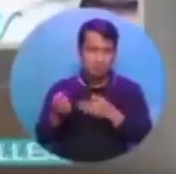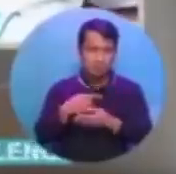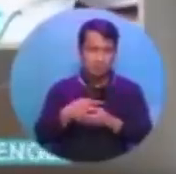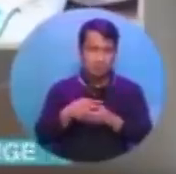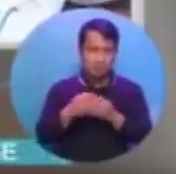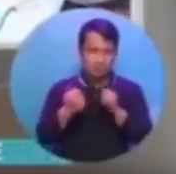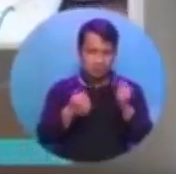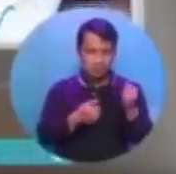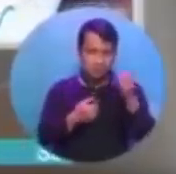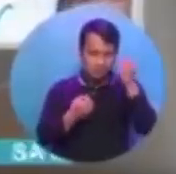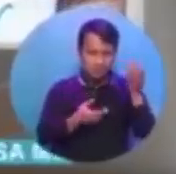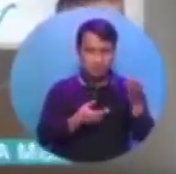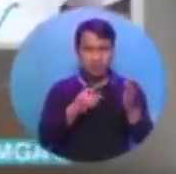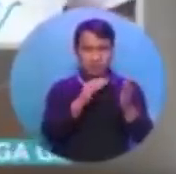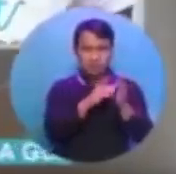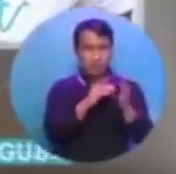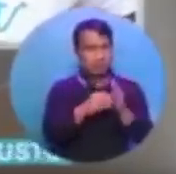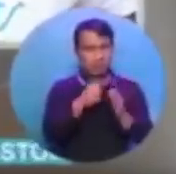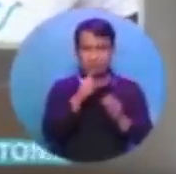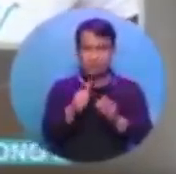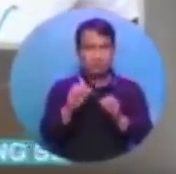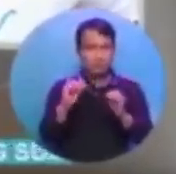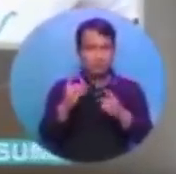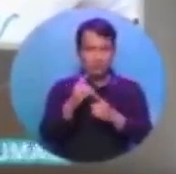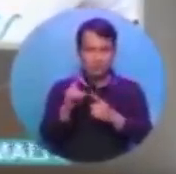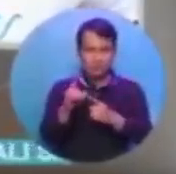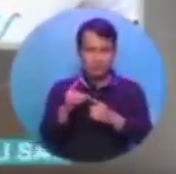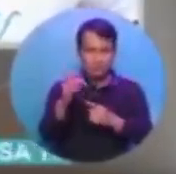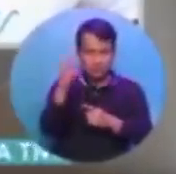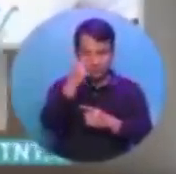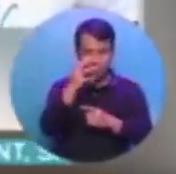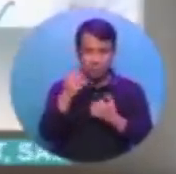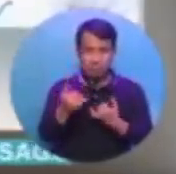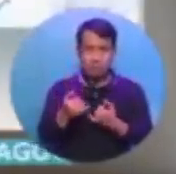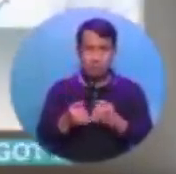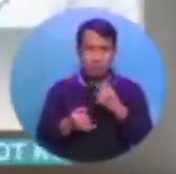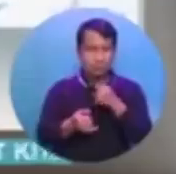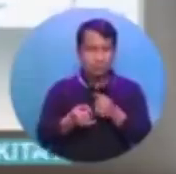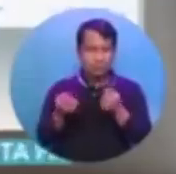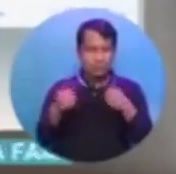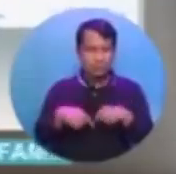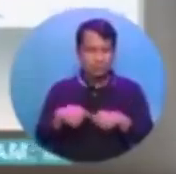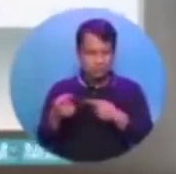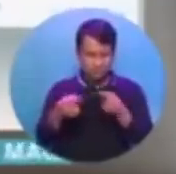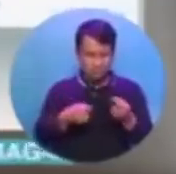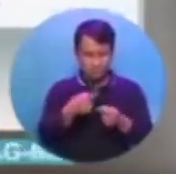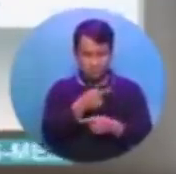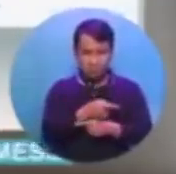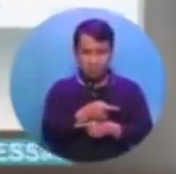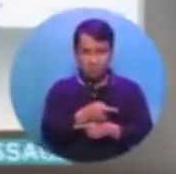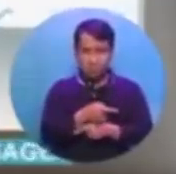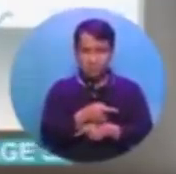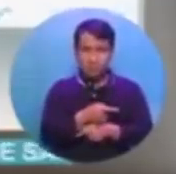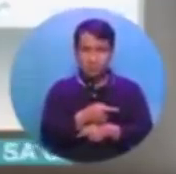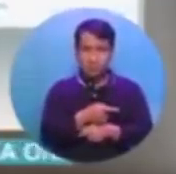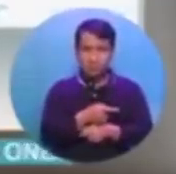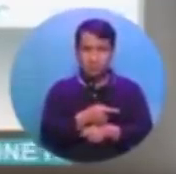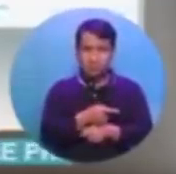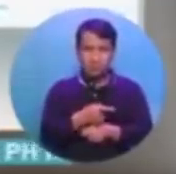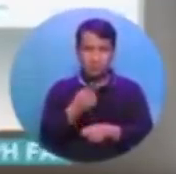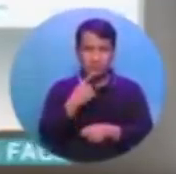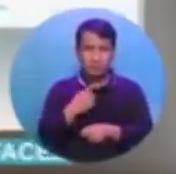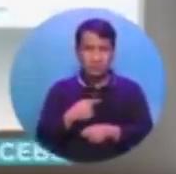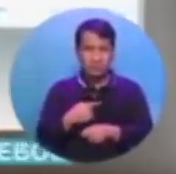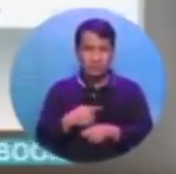po nagpa-follow up po kami, hindi po nagsasabi ng date, kaya po nag-aalala po kami, baka po namin hindi makuha. Okay, kasi sige. Po, sabi